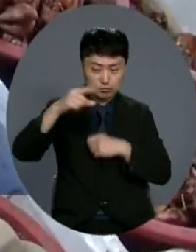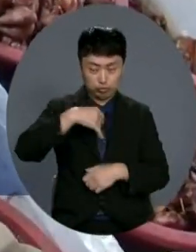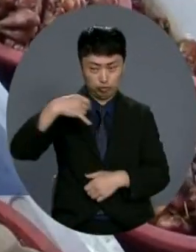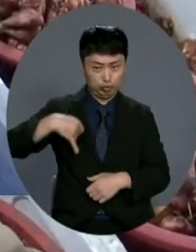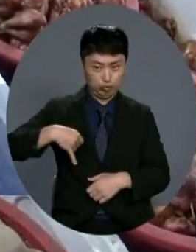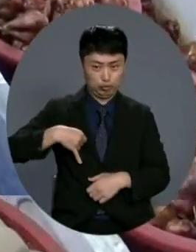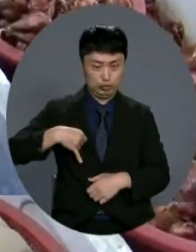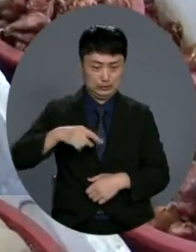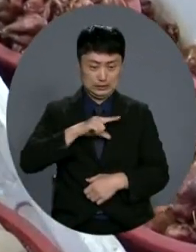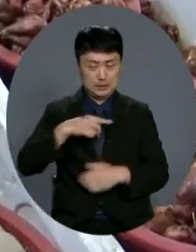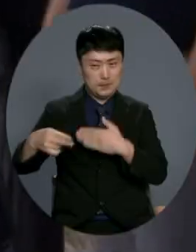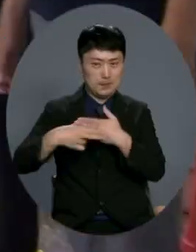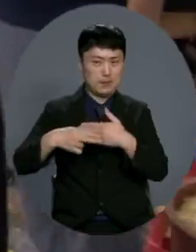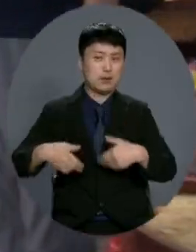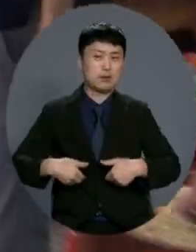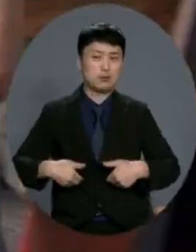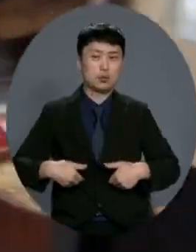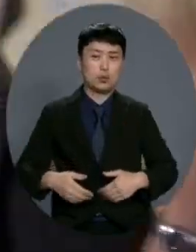표시하십시오. 네.